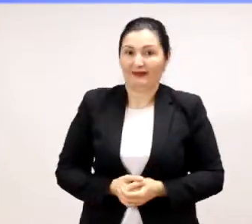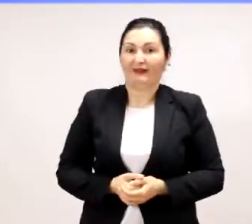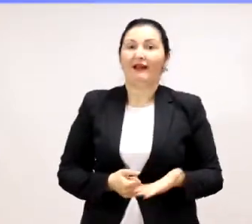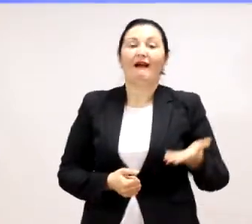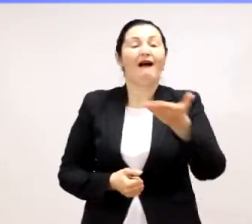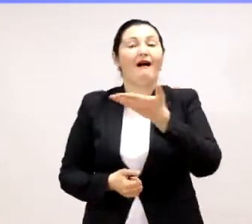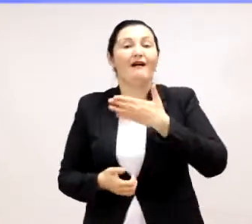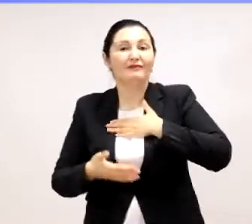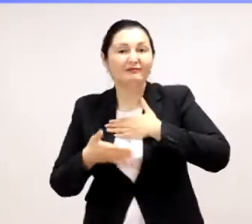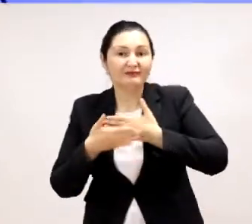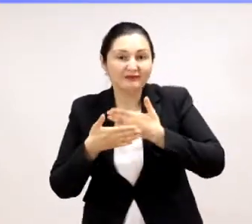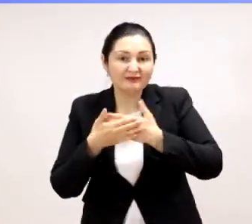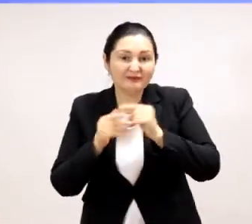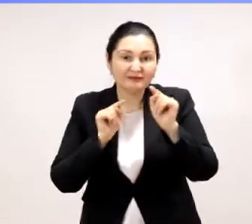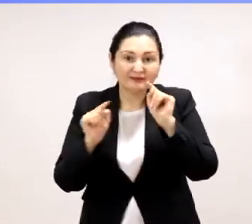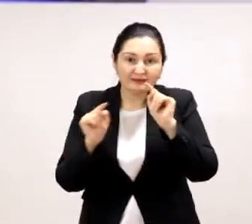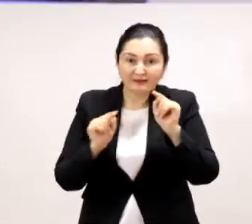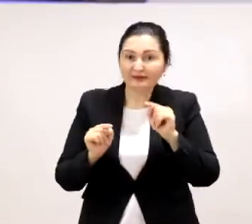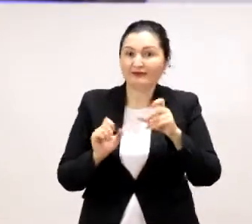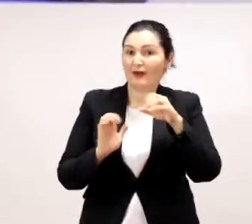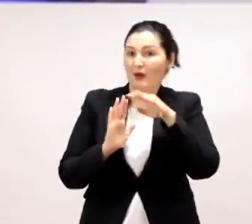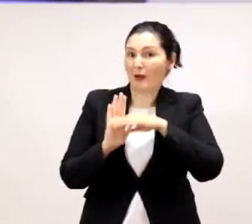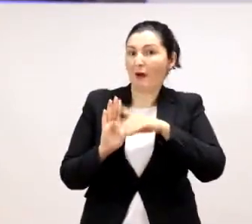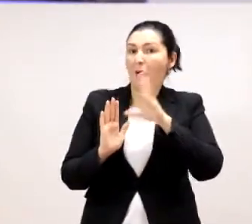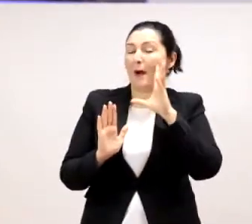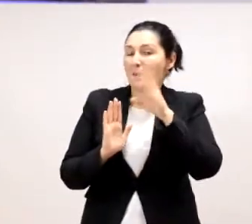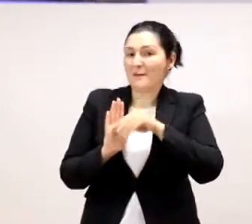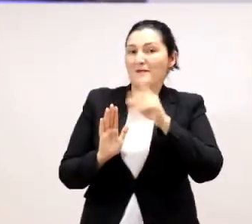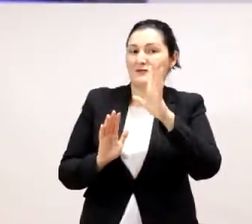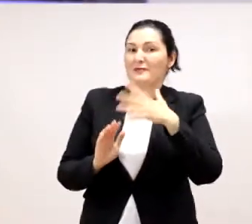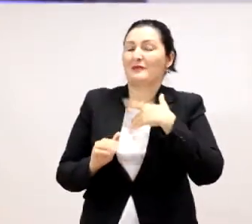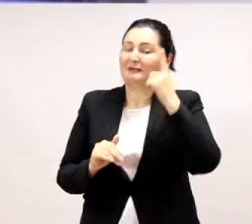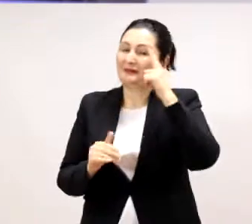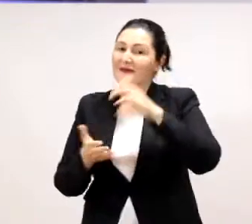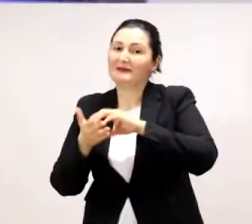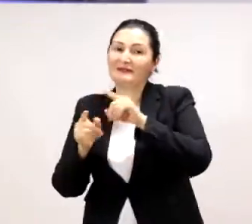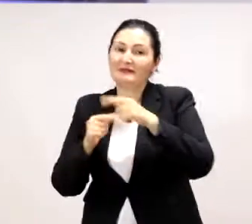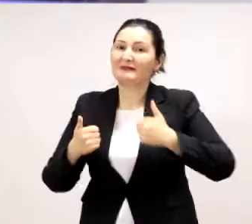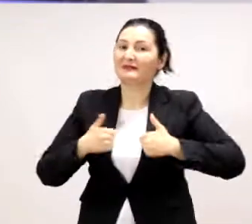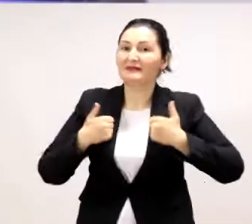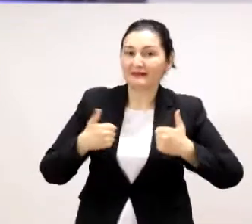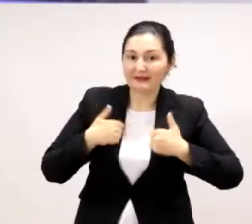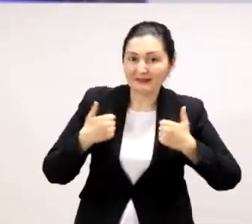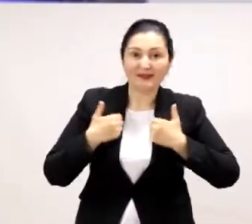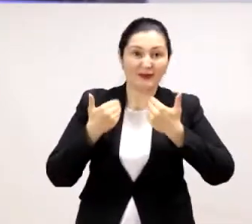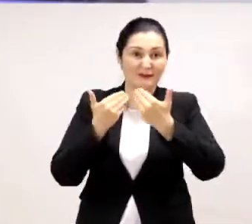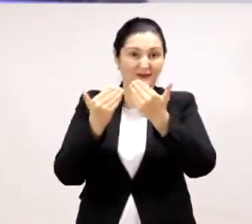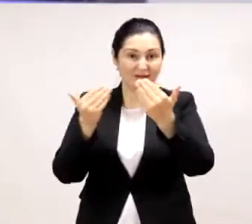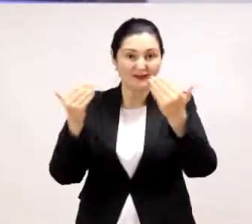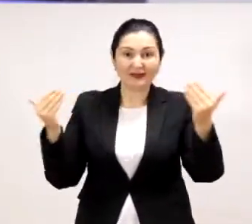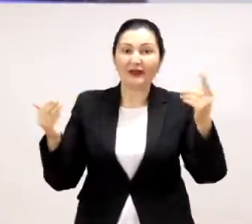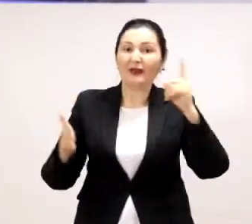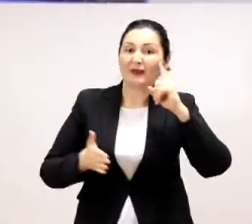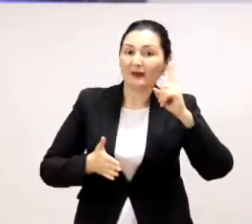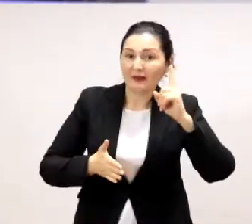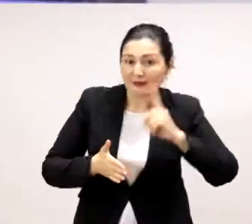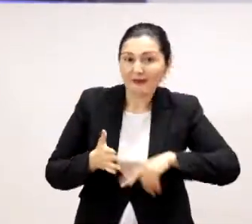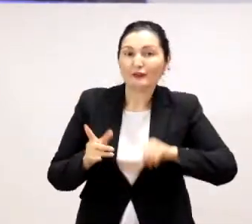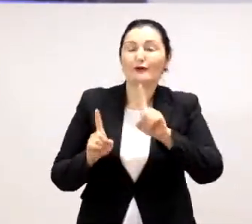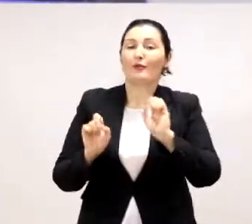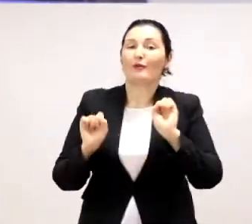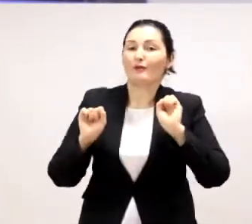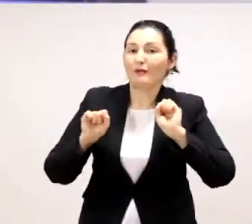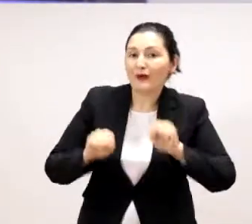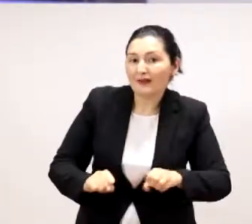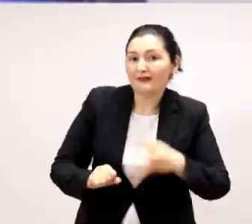با فعالیت بیرون از سینفی هم آماده میشوم. شما نیز تماشا بینانی عزیز